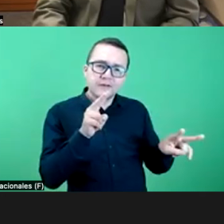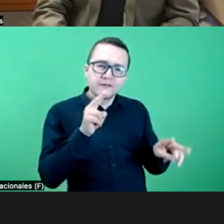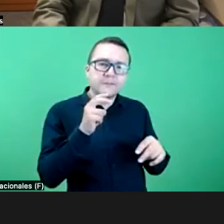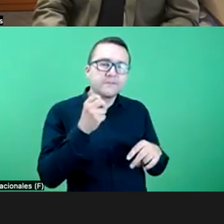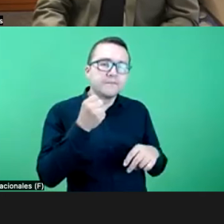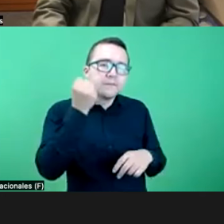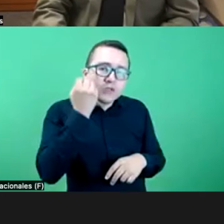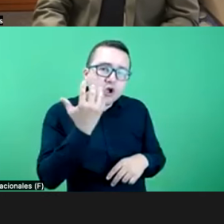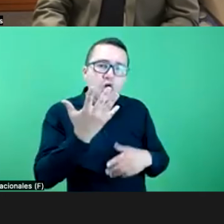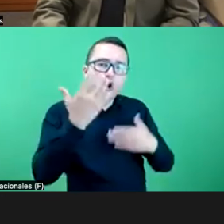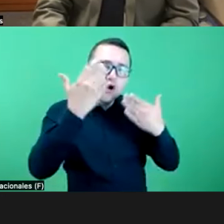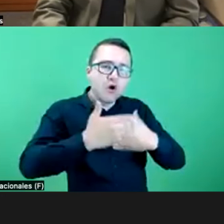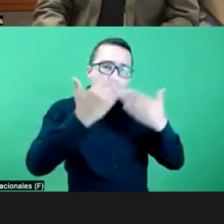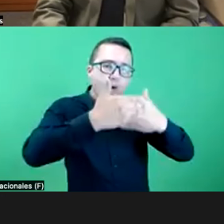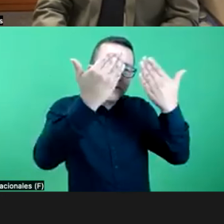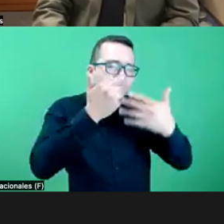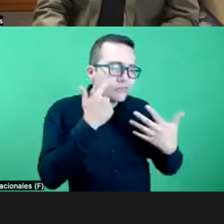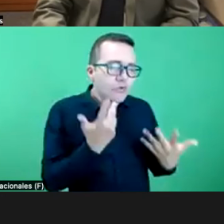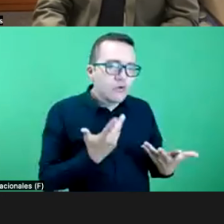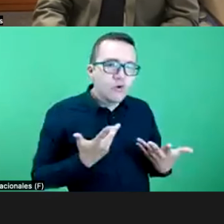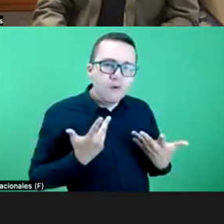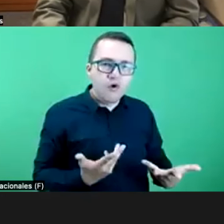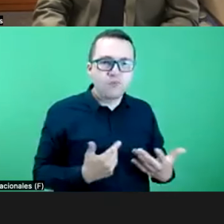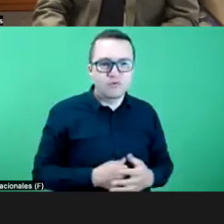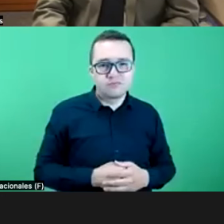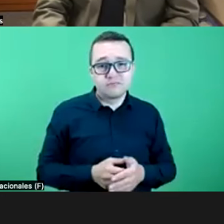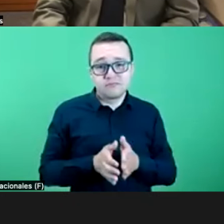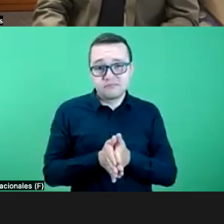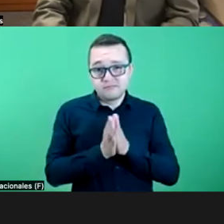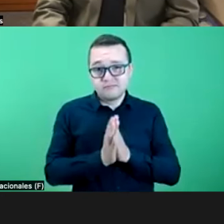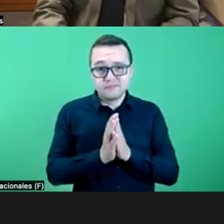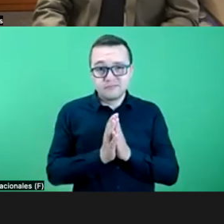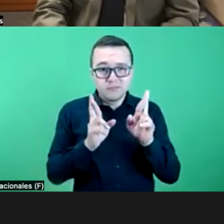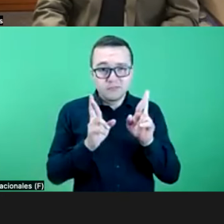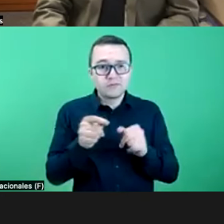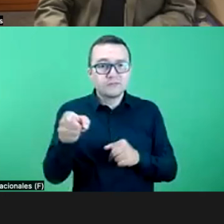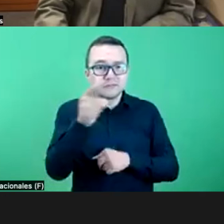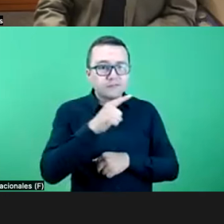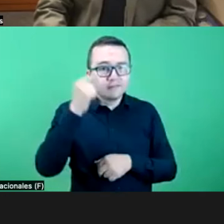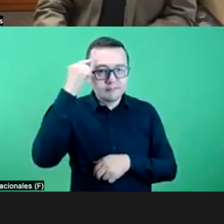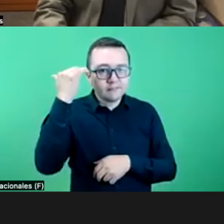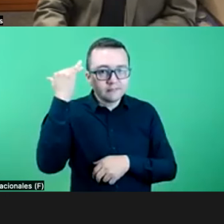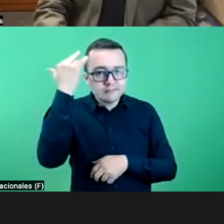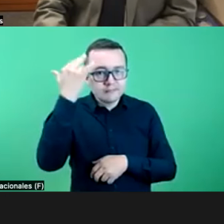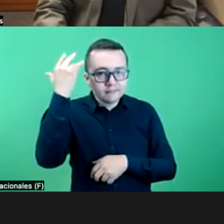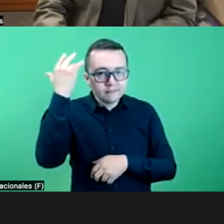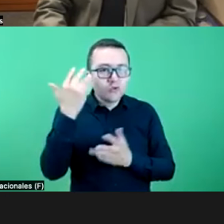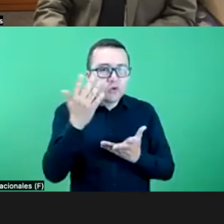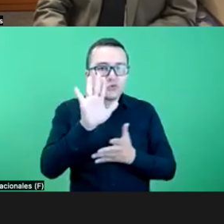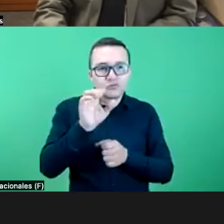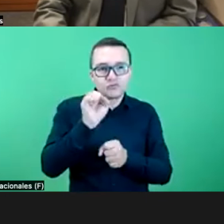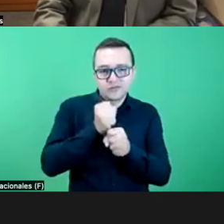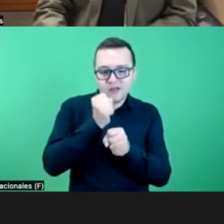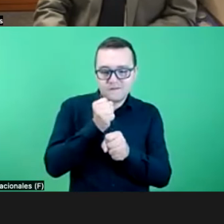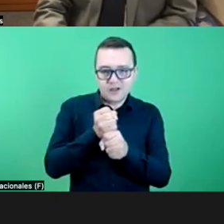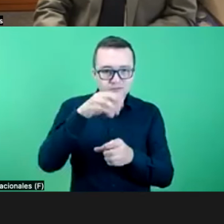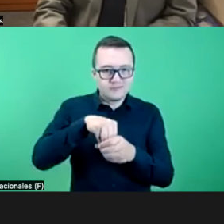Il est difficile de les entendre, non, au quotidien. Donc, dans les quotidiens, dans la pratique